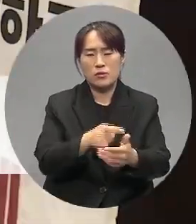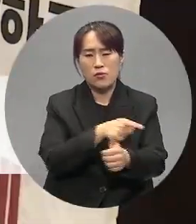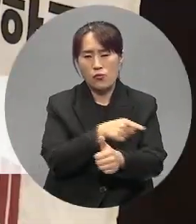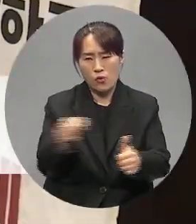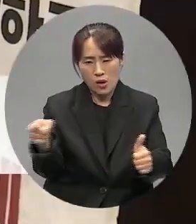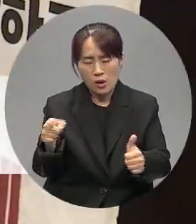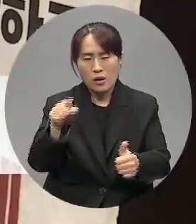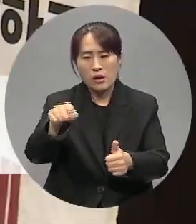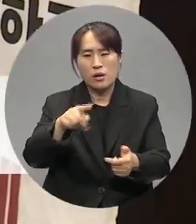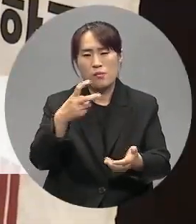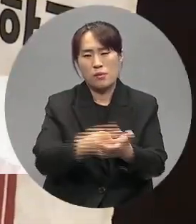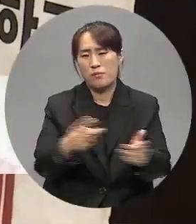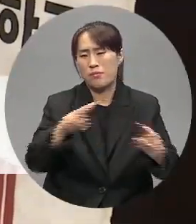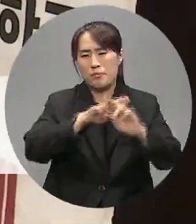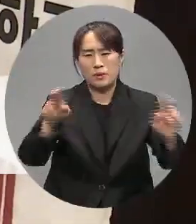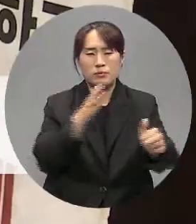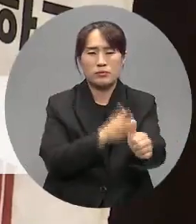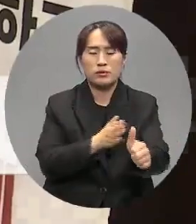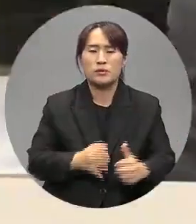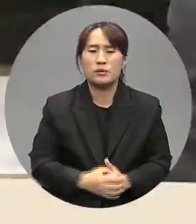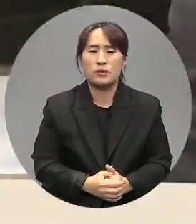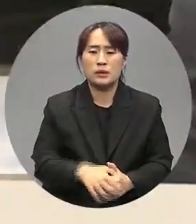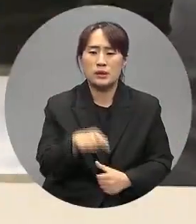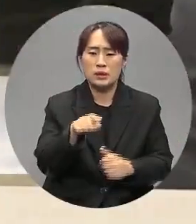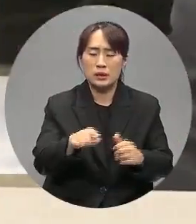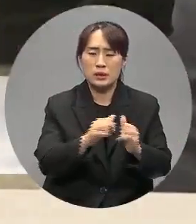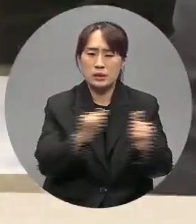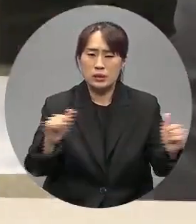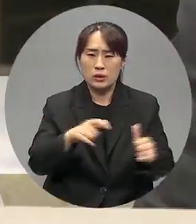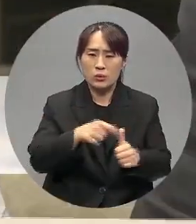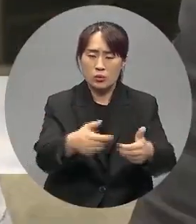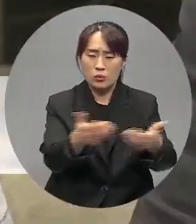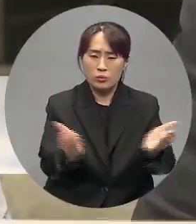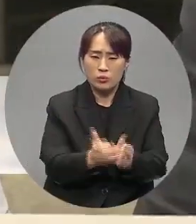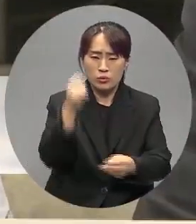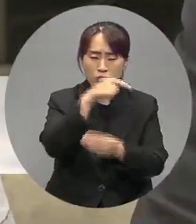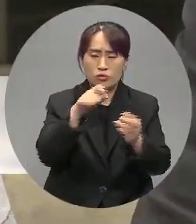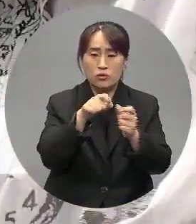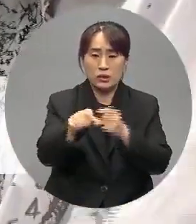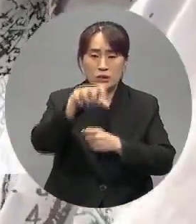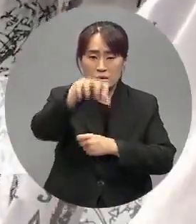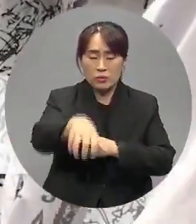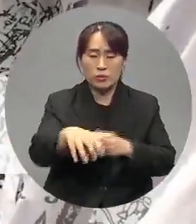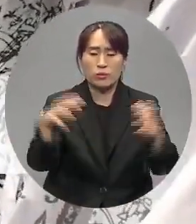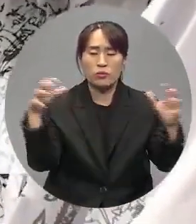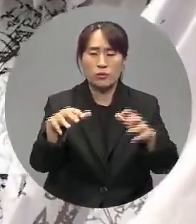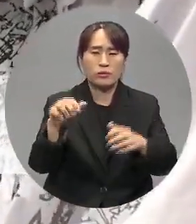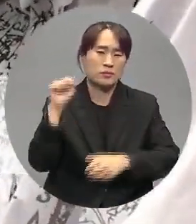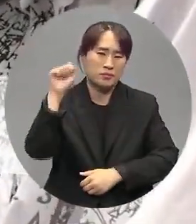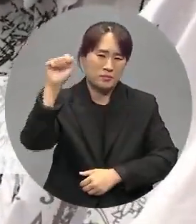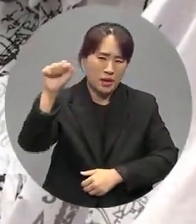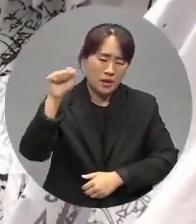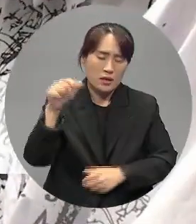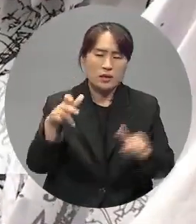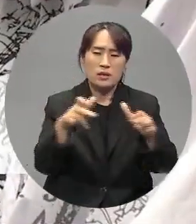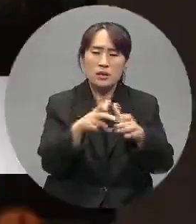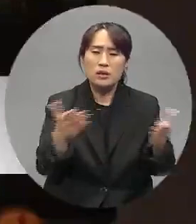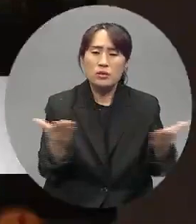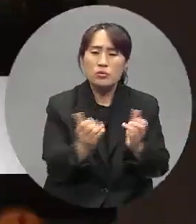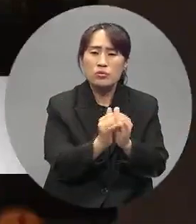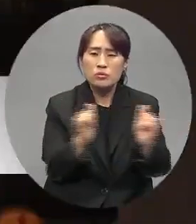폐지를 정부에 요구했습니다 이들은 오늘 고용노동부 충주지청 기자 회견을 열고 장애인